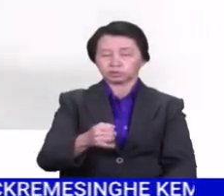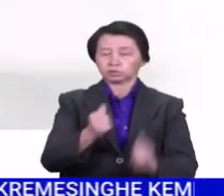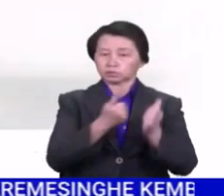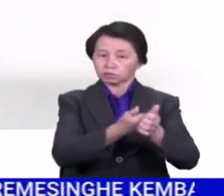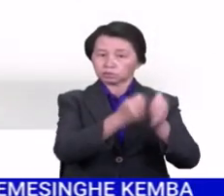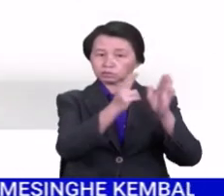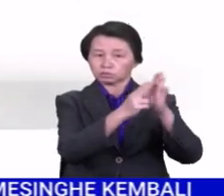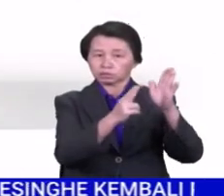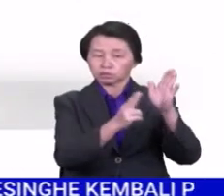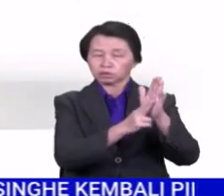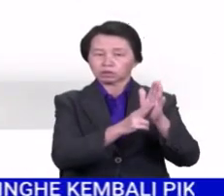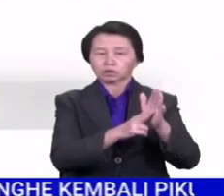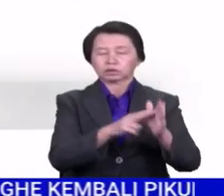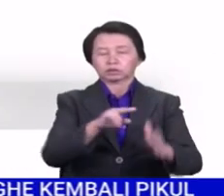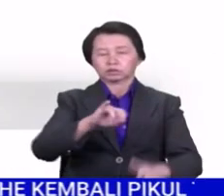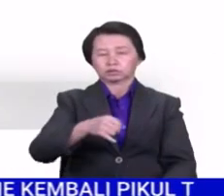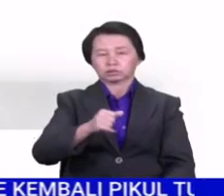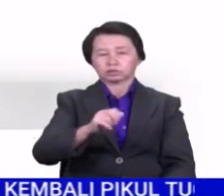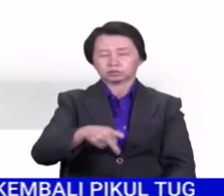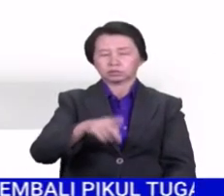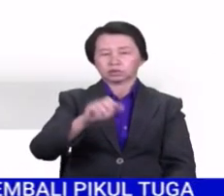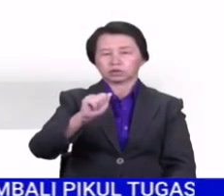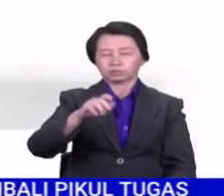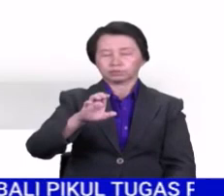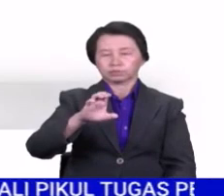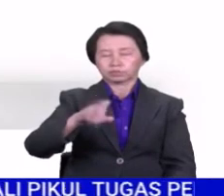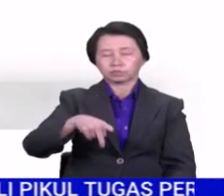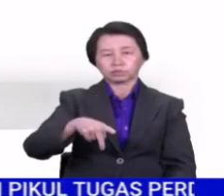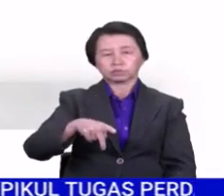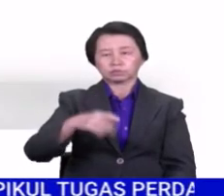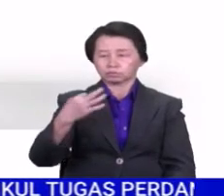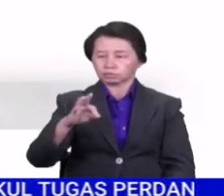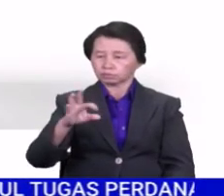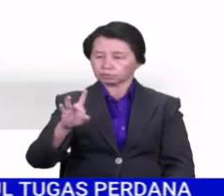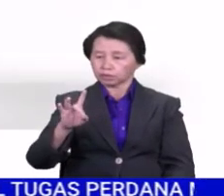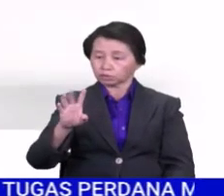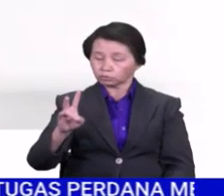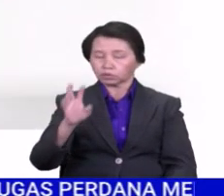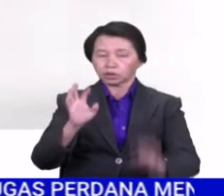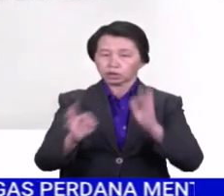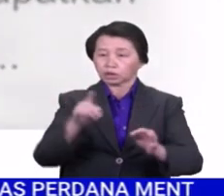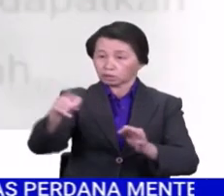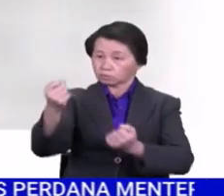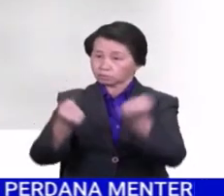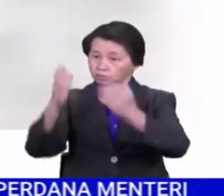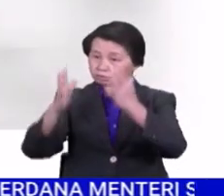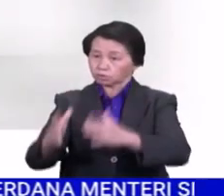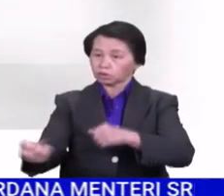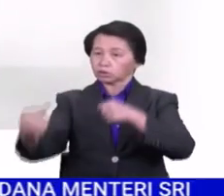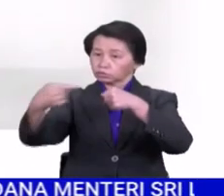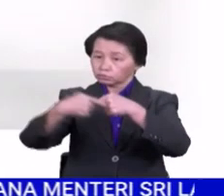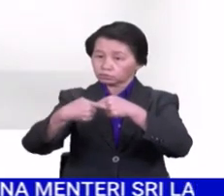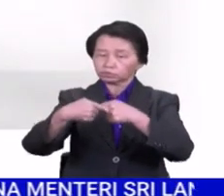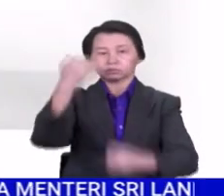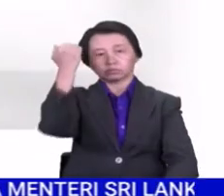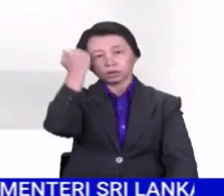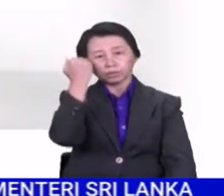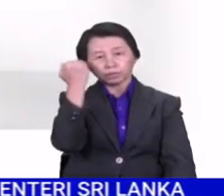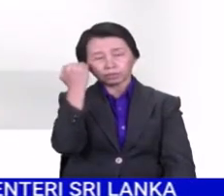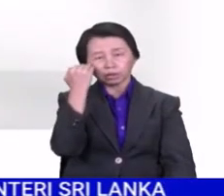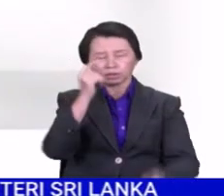produk tahun di bawah Okta pengangkutan Jalan epice 1987 sekiranya pemandu dituduh di Mahkamah